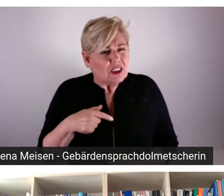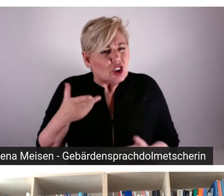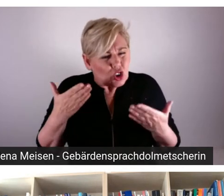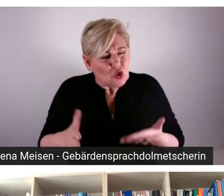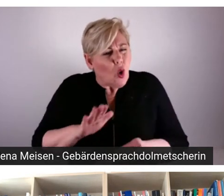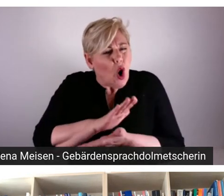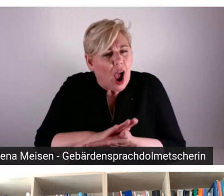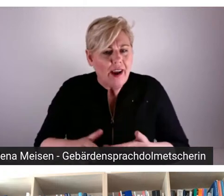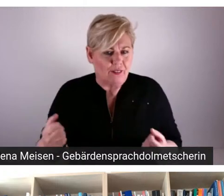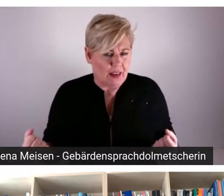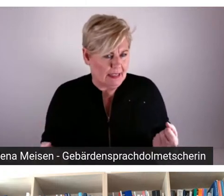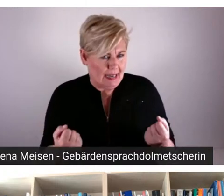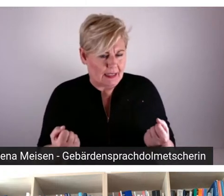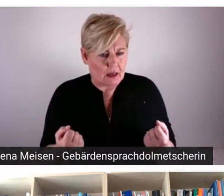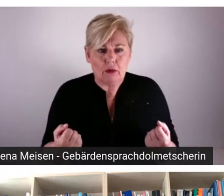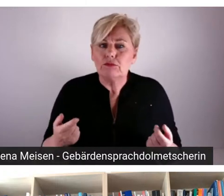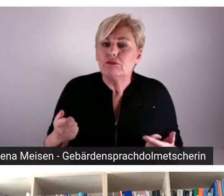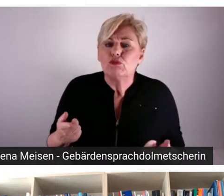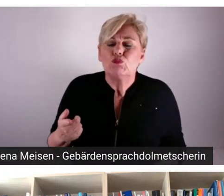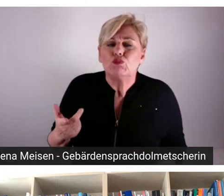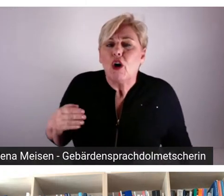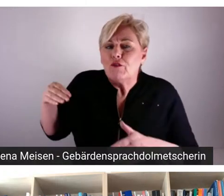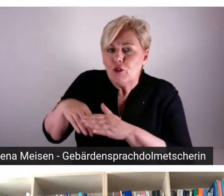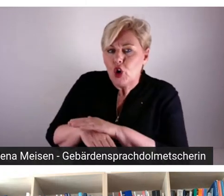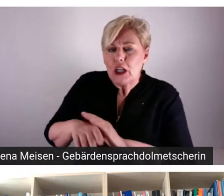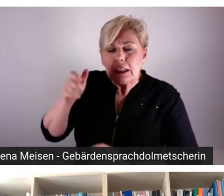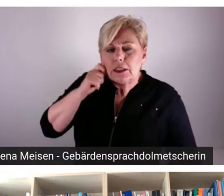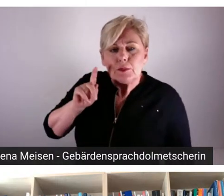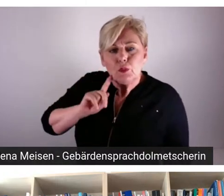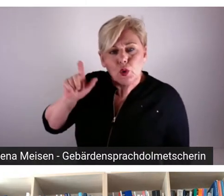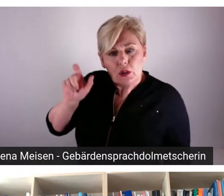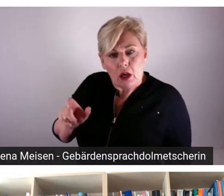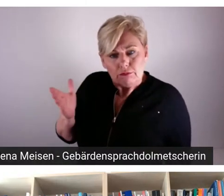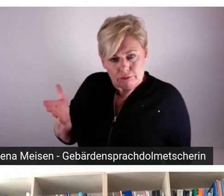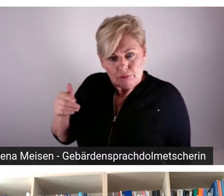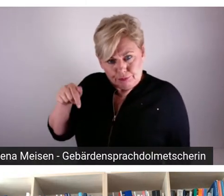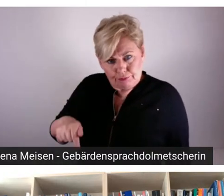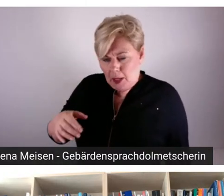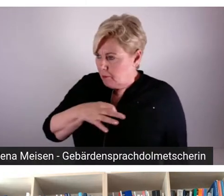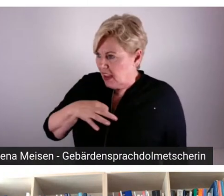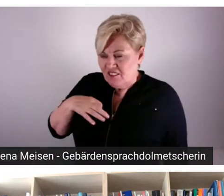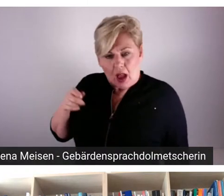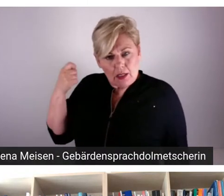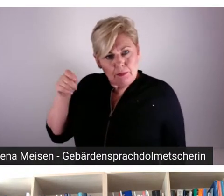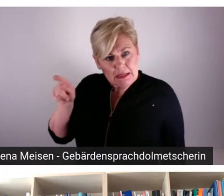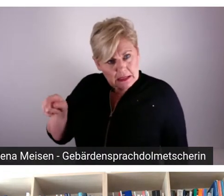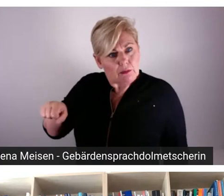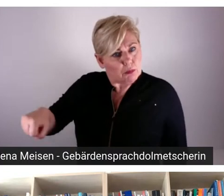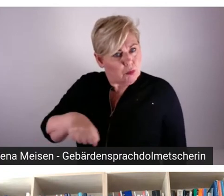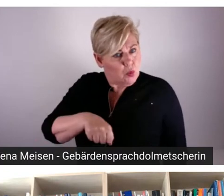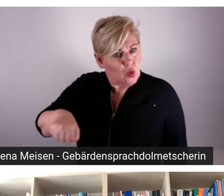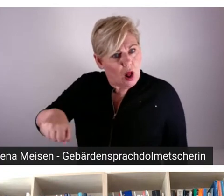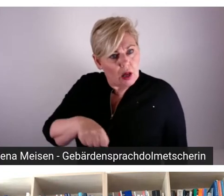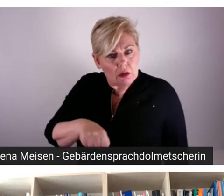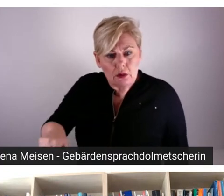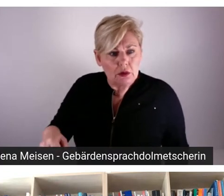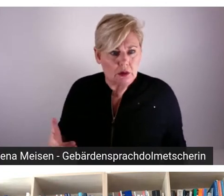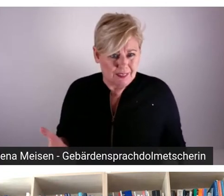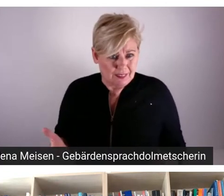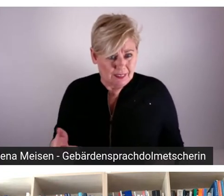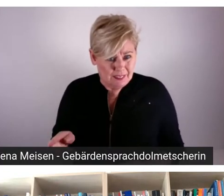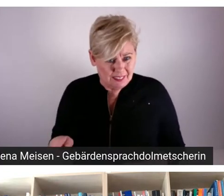auch eine Flüchtlingsmutter, Mutter einer Familie, die hier in einem privaten Betrieb bügelt, das darf doch nicht das Ende